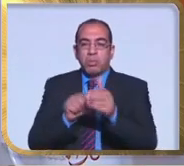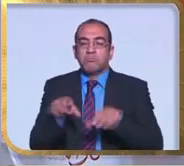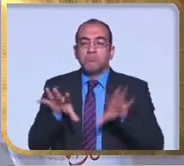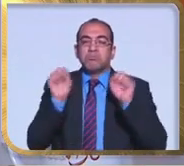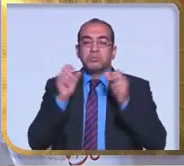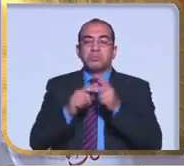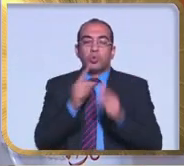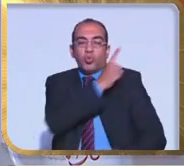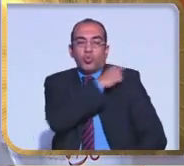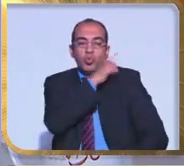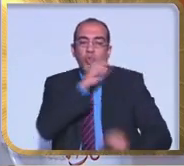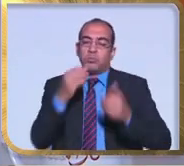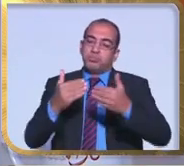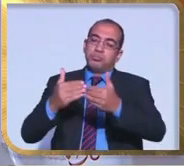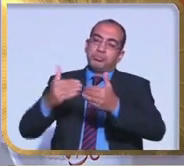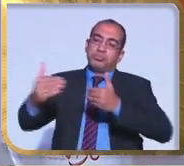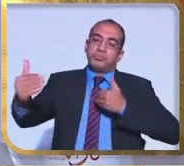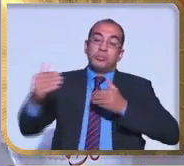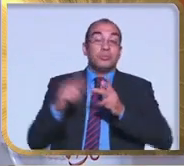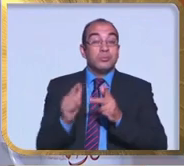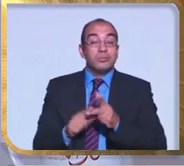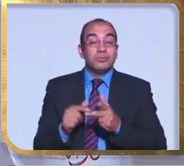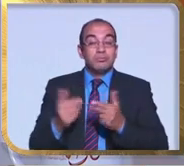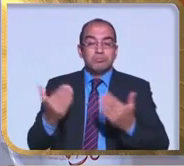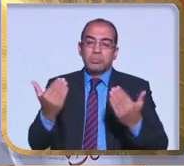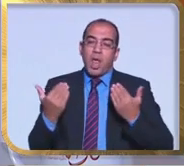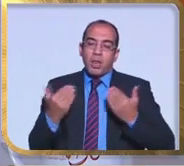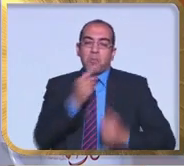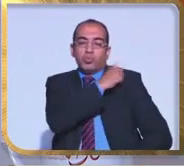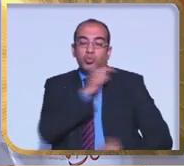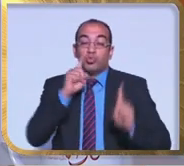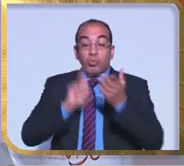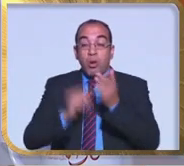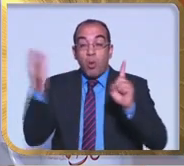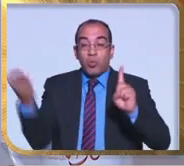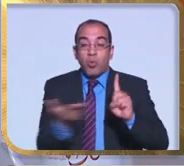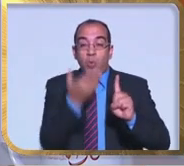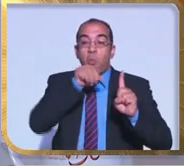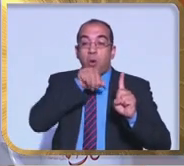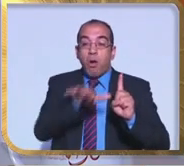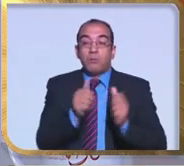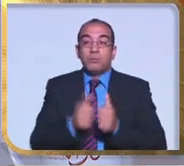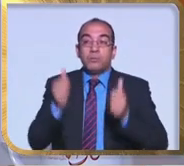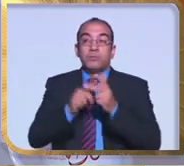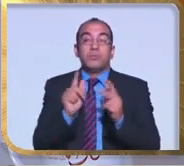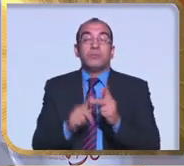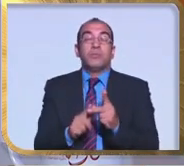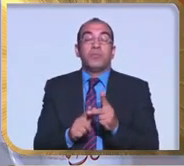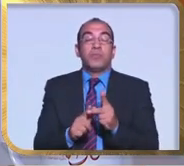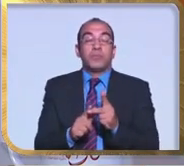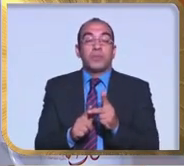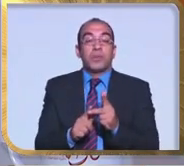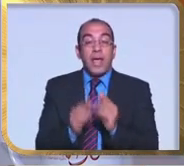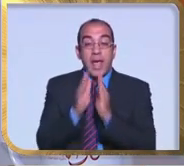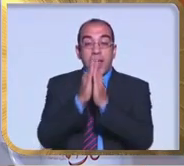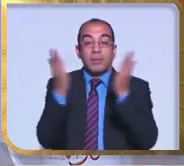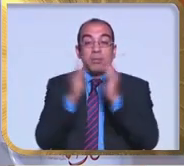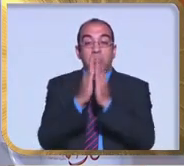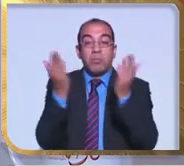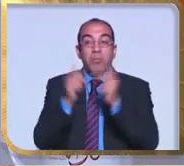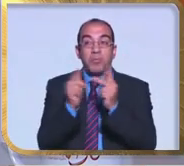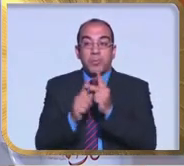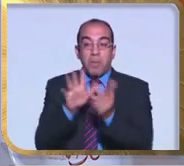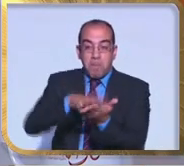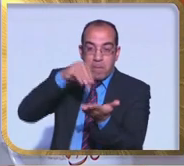من هجر ما نهى الله عنه، صدق رسول الله صلى الله عليه وسلم. يبقى كتاب